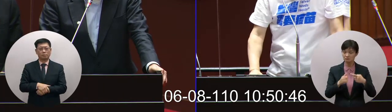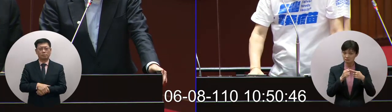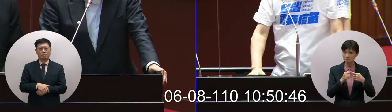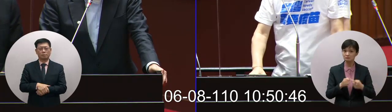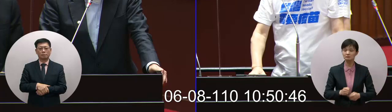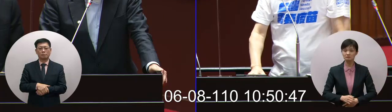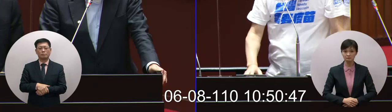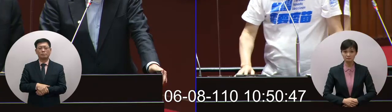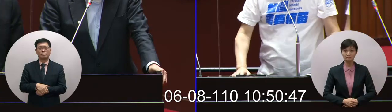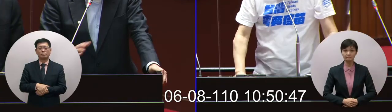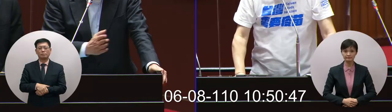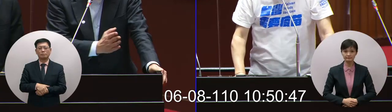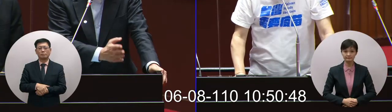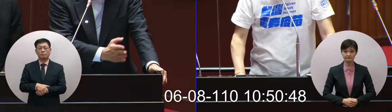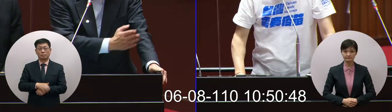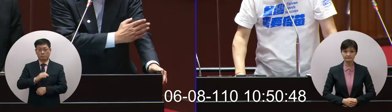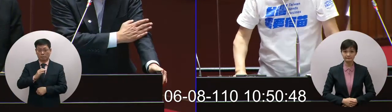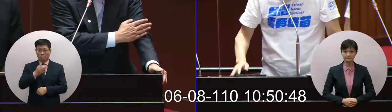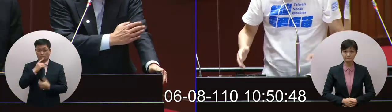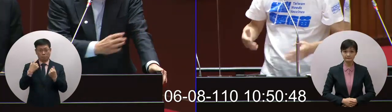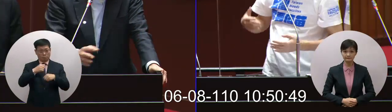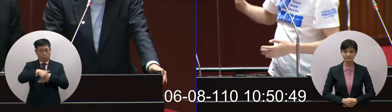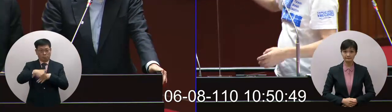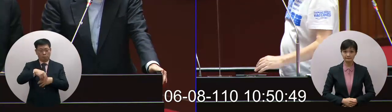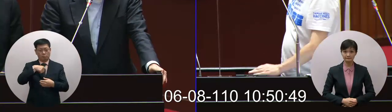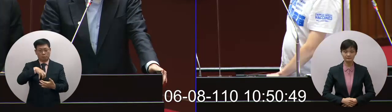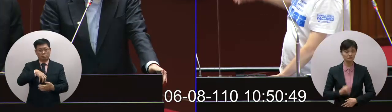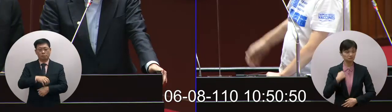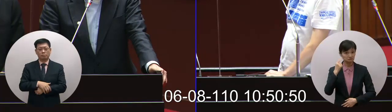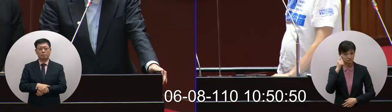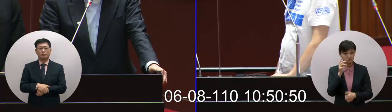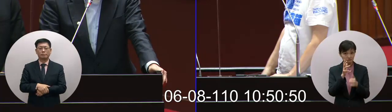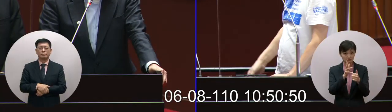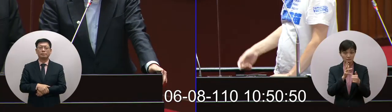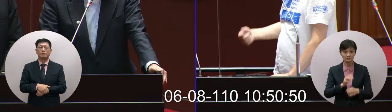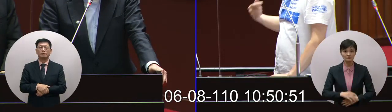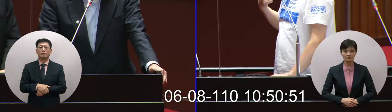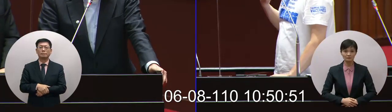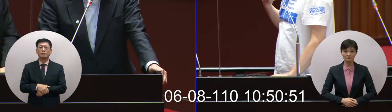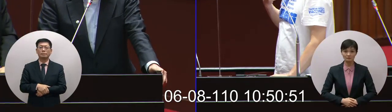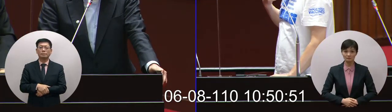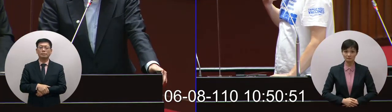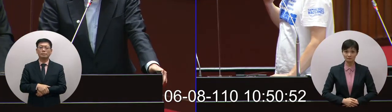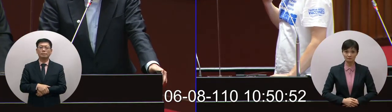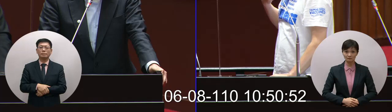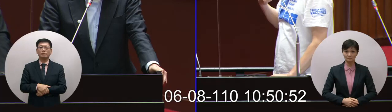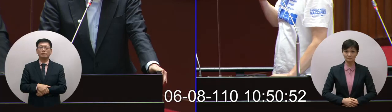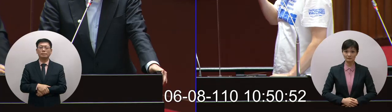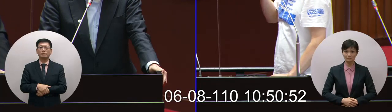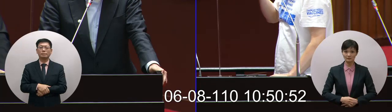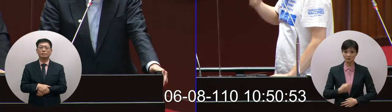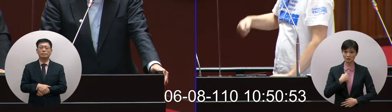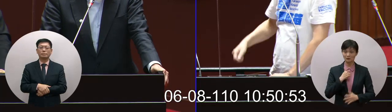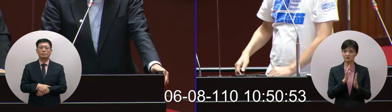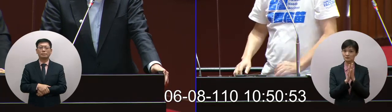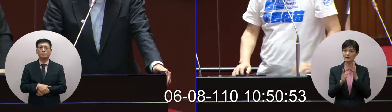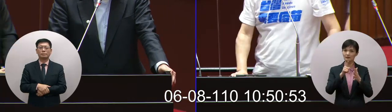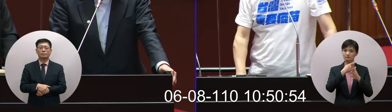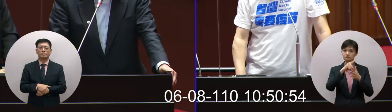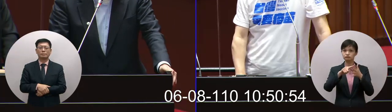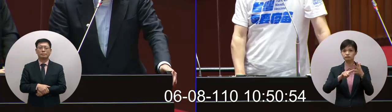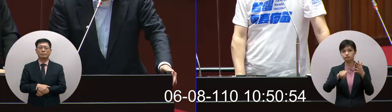类哈。 那是在原来的这一批。 我现在有几个问题了哈，我是排在第九类，